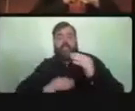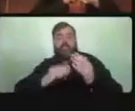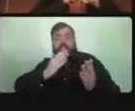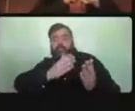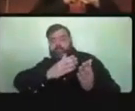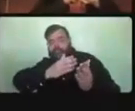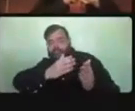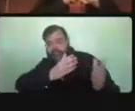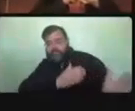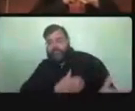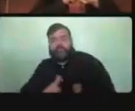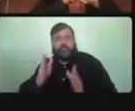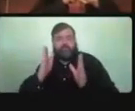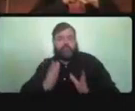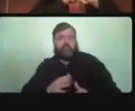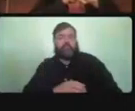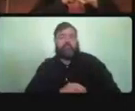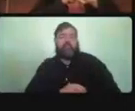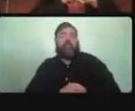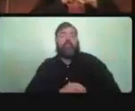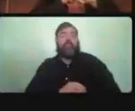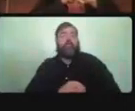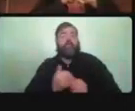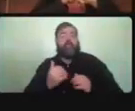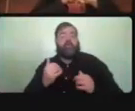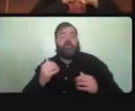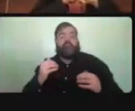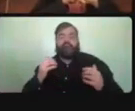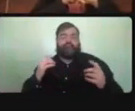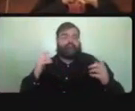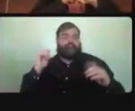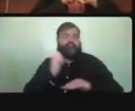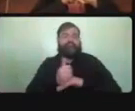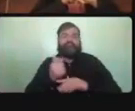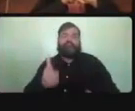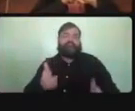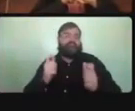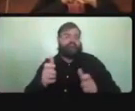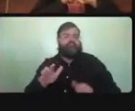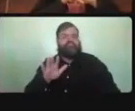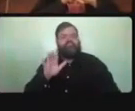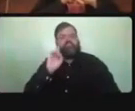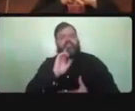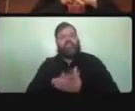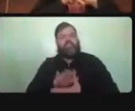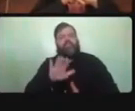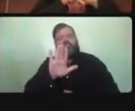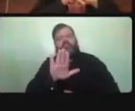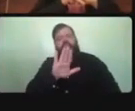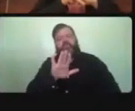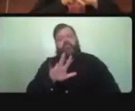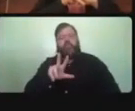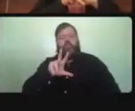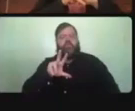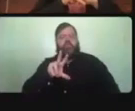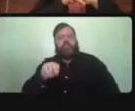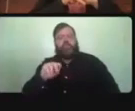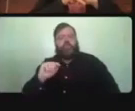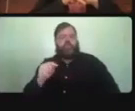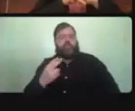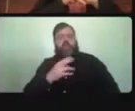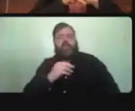kwa sasa tutamleta, tuna msanifu mjengo ambaye tunaweza kuendelea, ataendelea na kazi